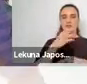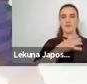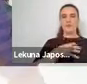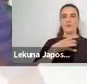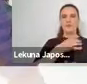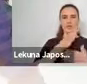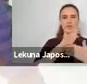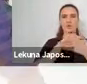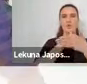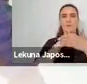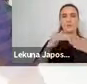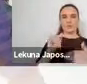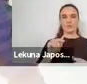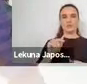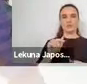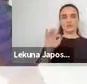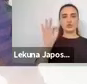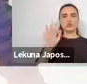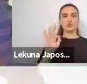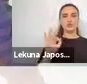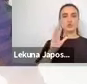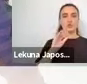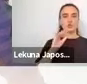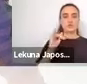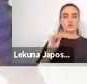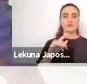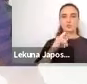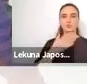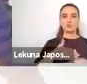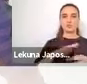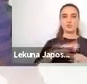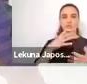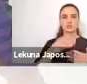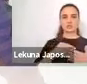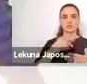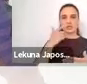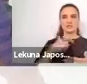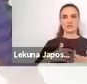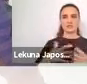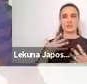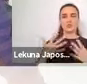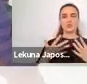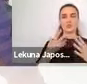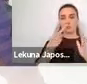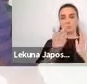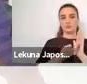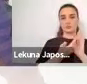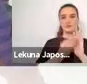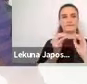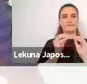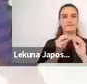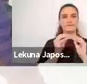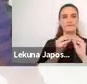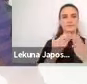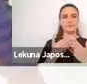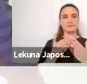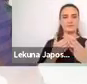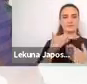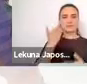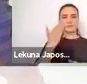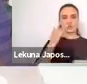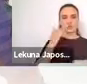მნიშვნელოვანი კომპონენტი არის, რომ ხშირად, როდესაც ბავშვს უჭირს თავისი ემოციები პირდაპირ გამოიტანოს, იგივე და უშვათ